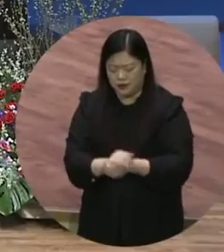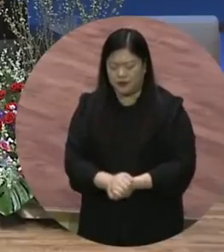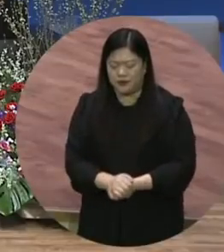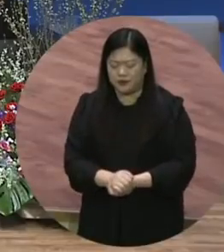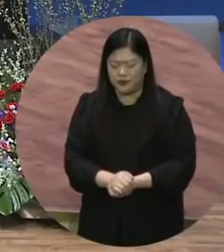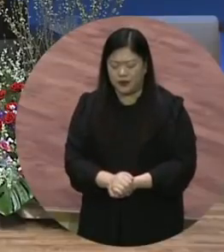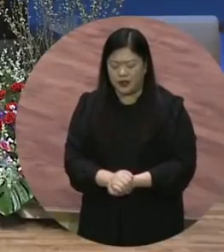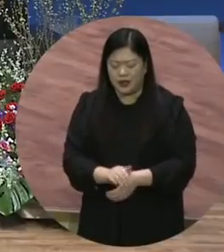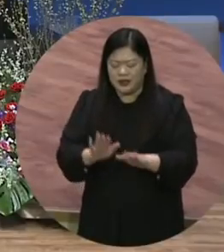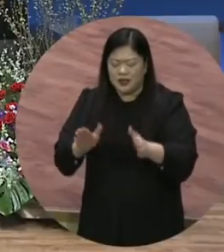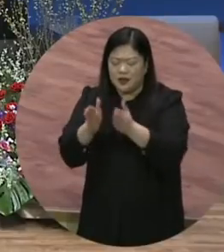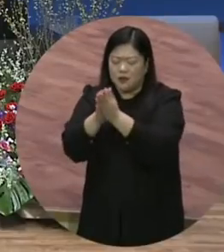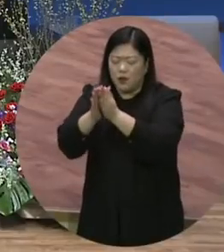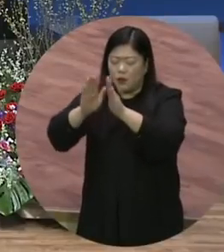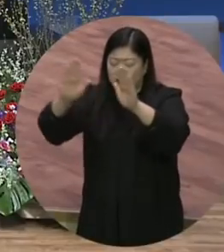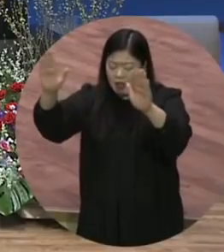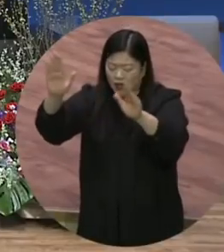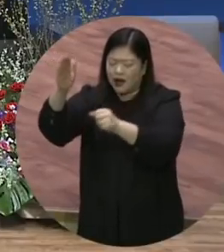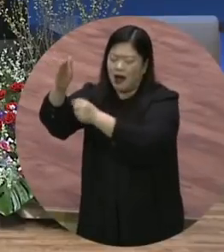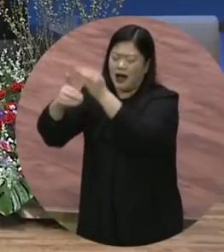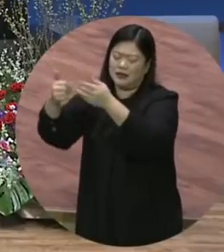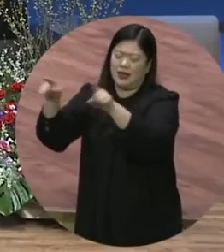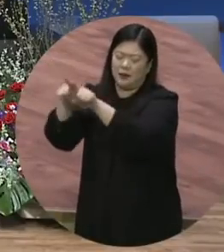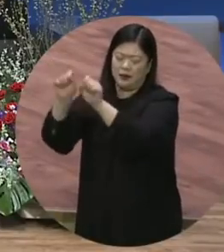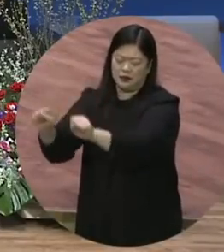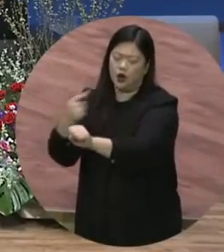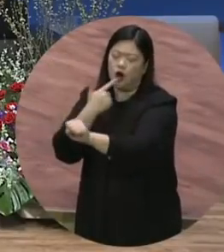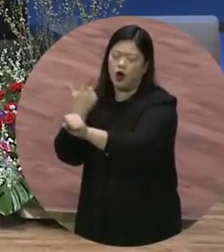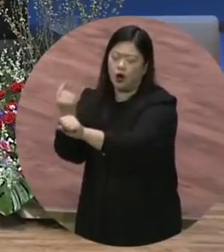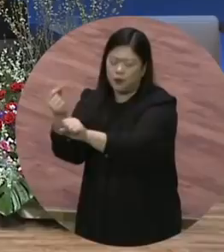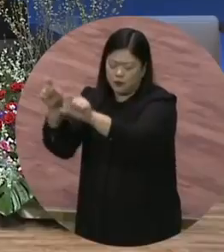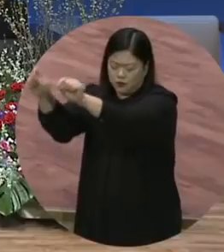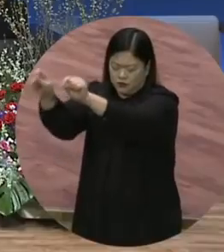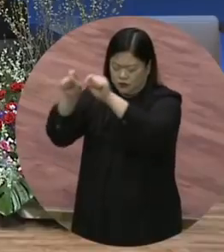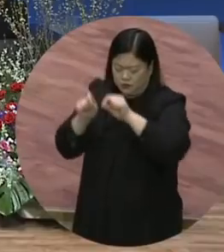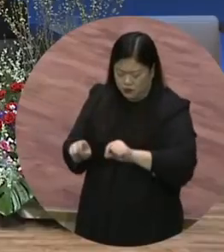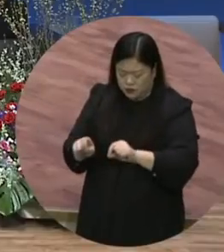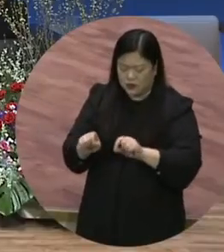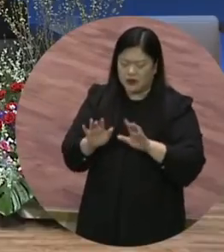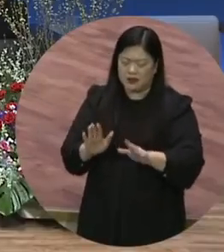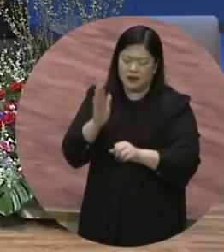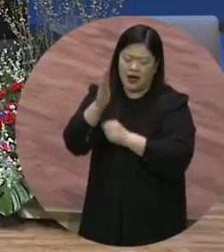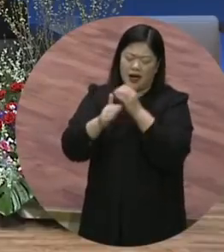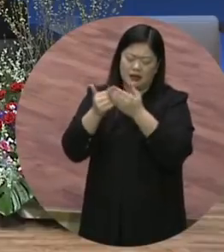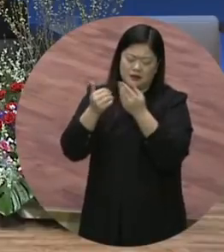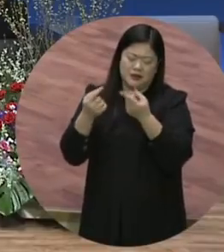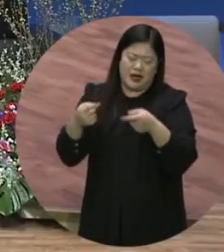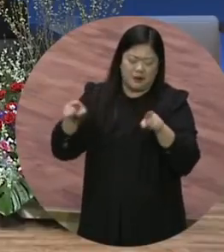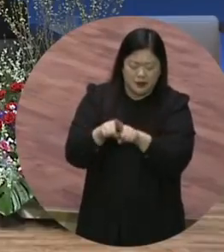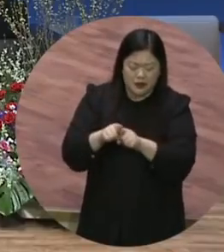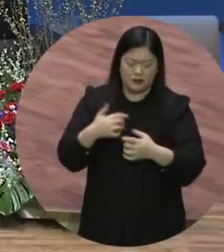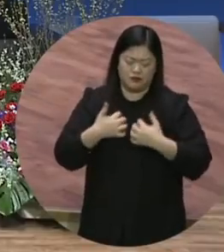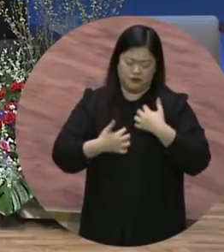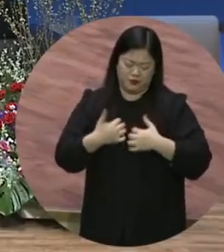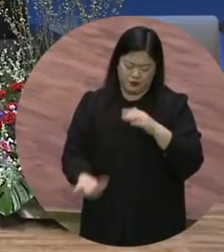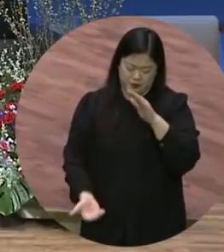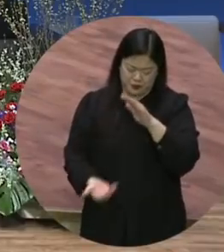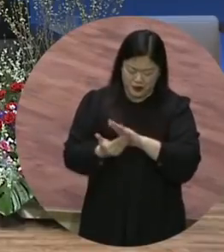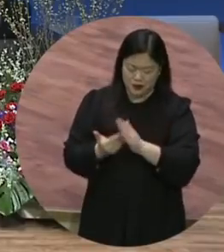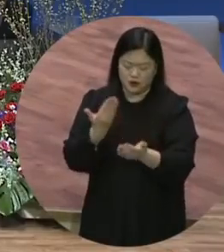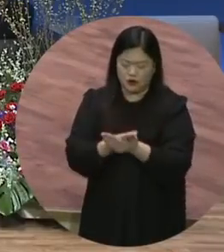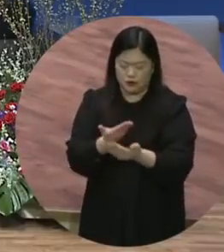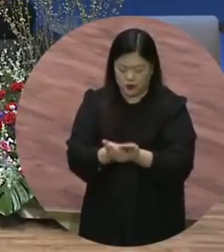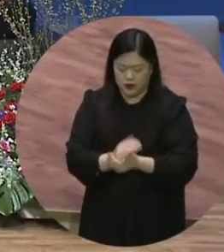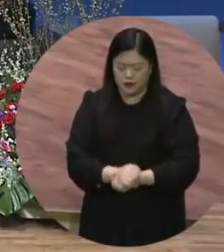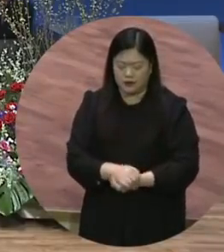하시며 모세와 함께 하신 주님께서 저희와 함께 하사 이 시간에 하늘의 문이 열리며 애굽이 무너지고 홍해가 갈라지는 역사가 일어나게 하옵소서. 아멘.